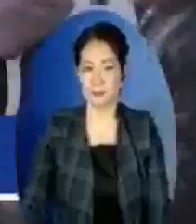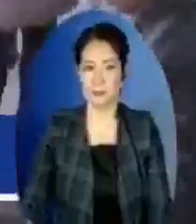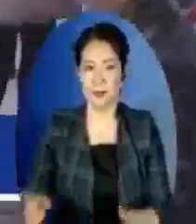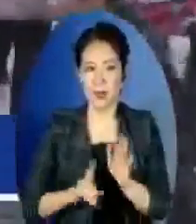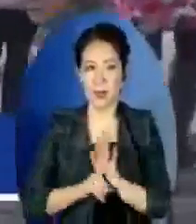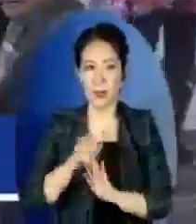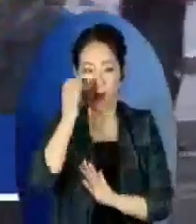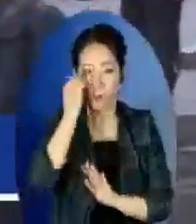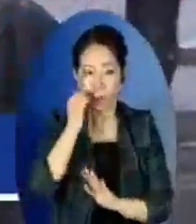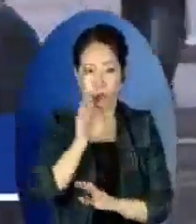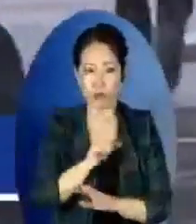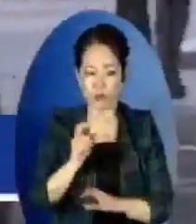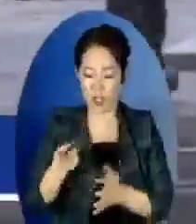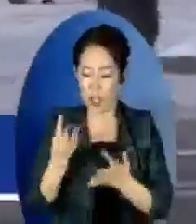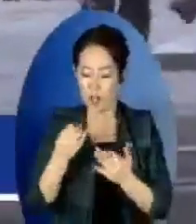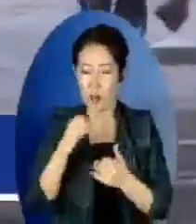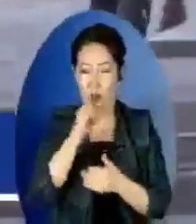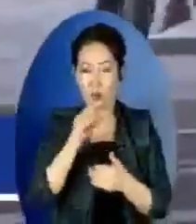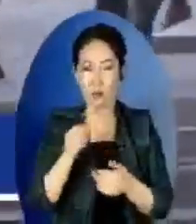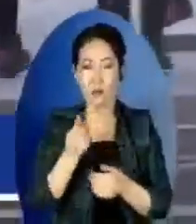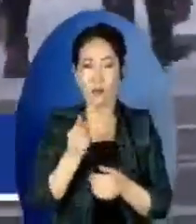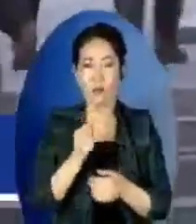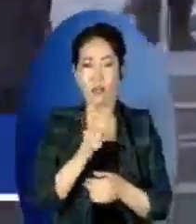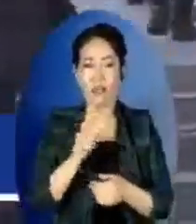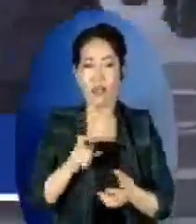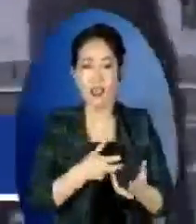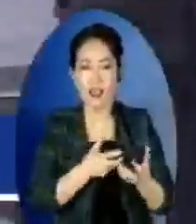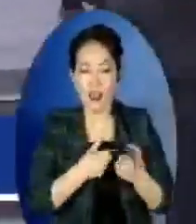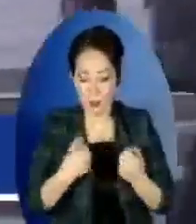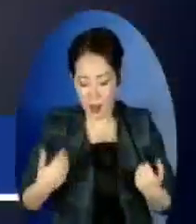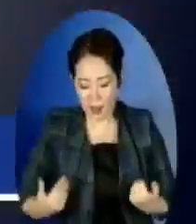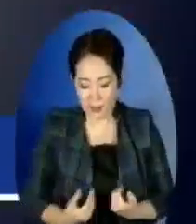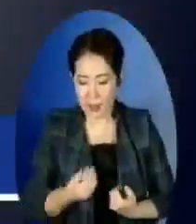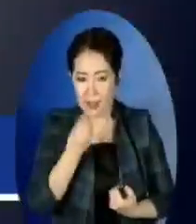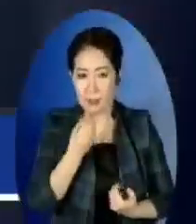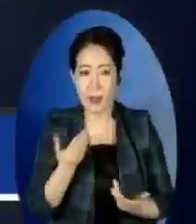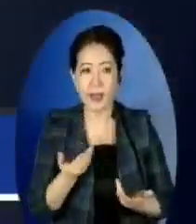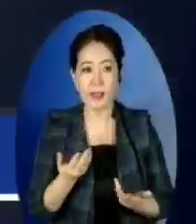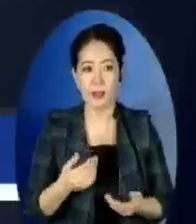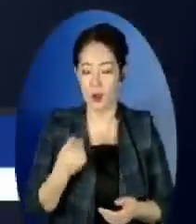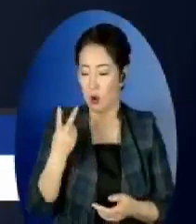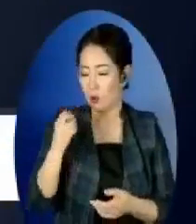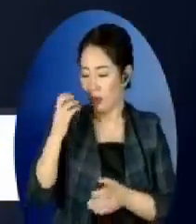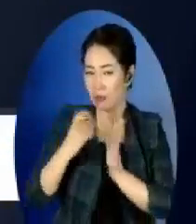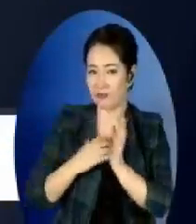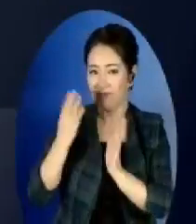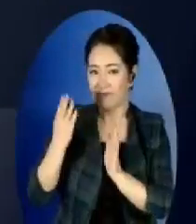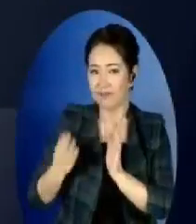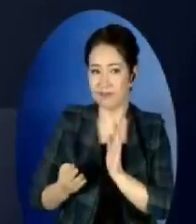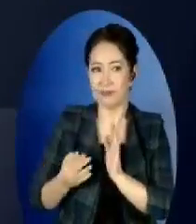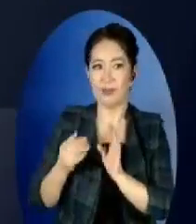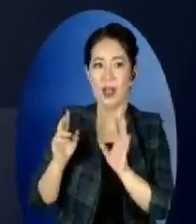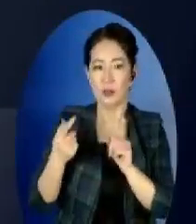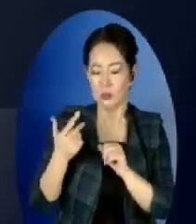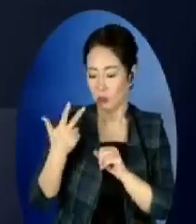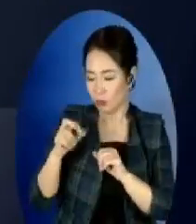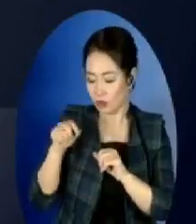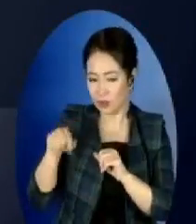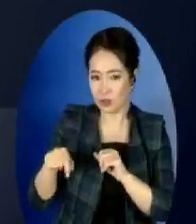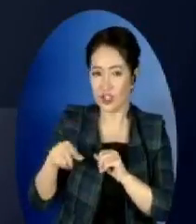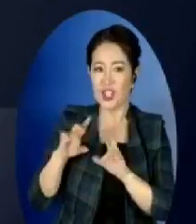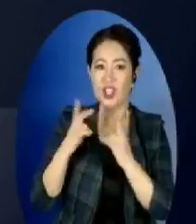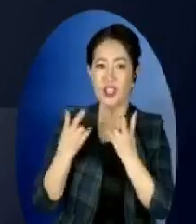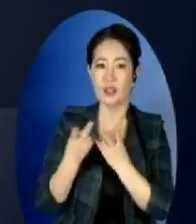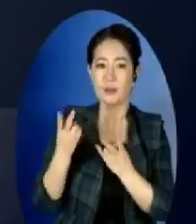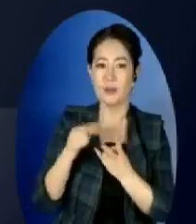Эхлээд ахмад наснуудын хэдэн хувь нь зээлээр амжиргаагаа залгуулдаг тухай баримтыг дурдъя. 2019 оны 12 дугаар сарын 31-ний байдлаар